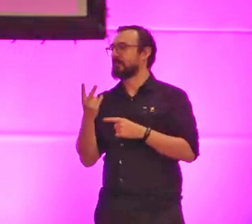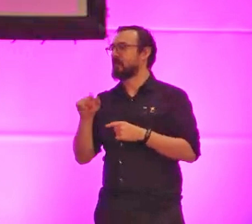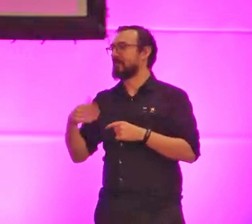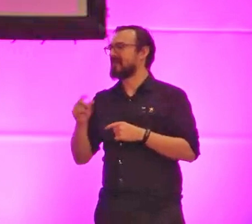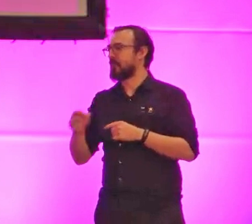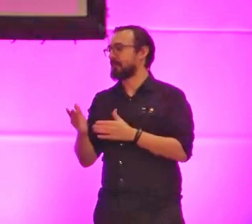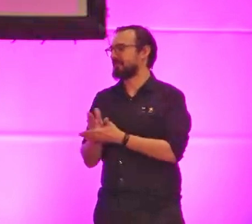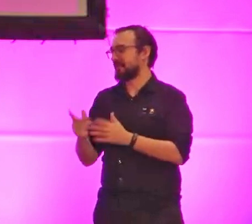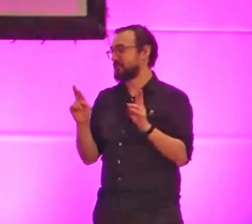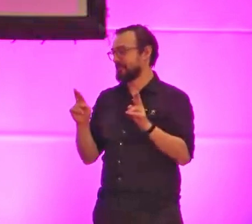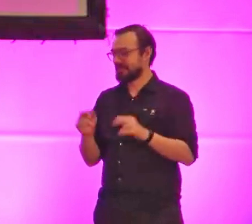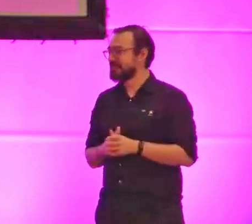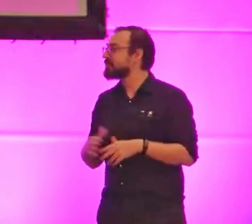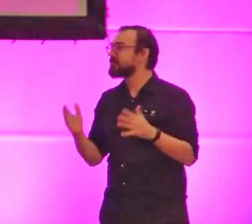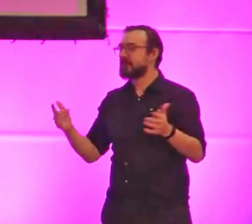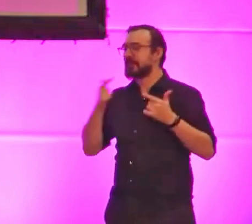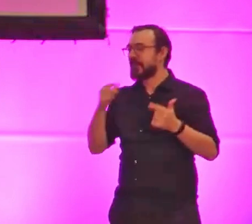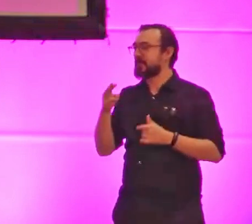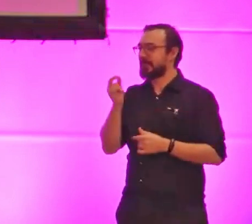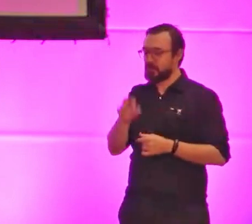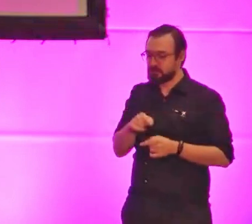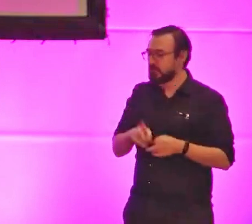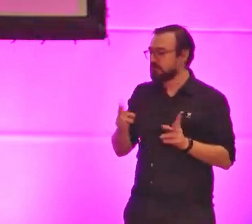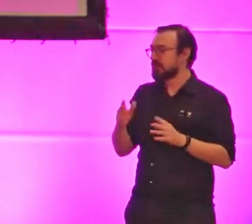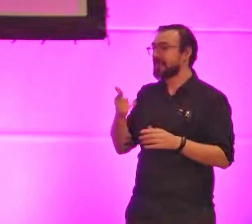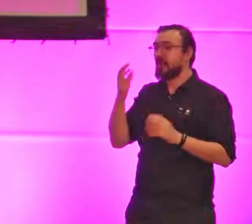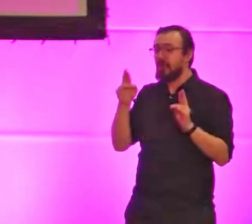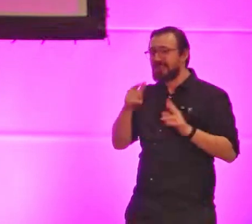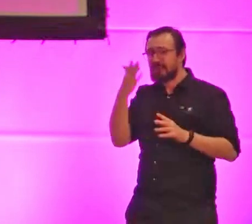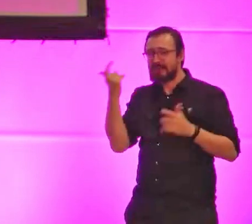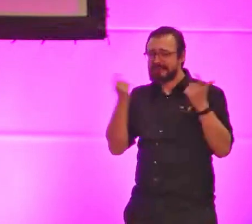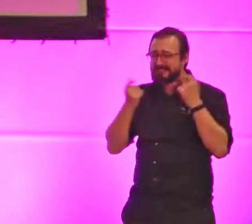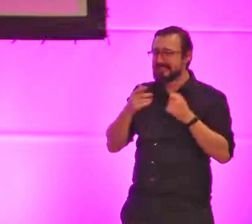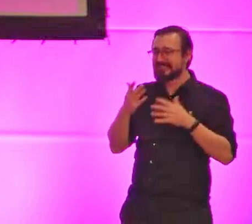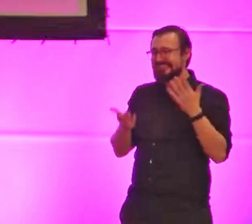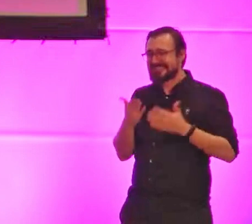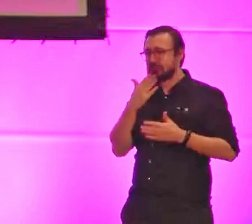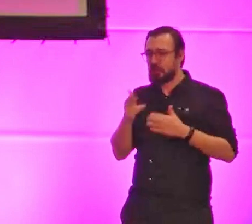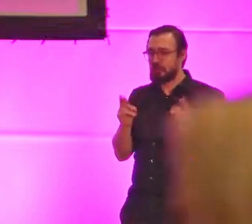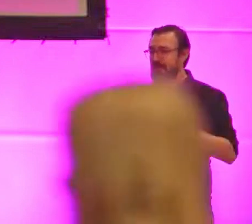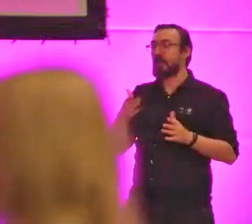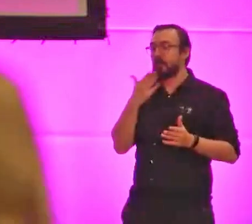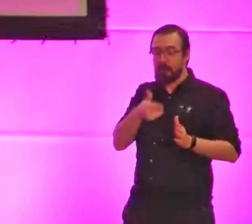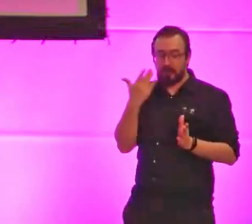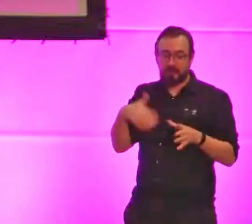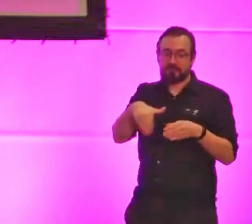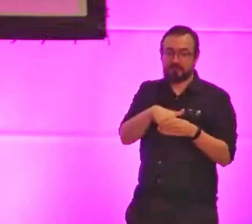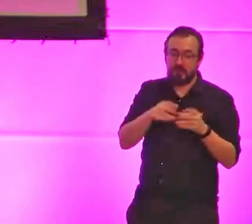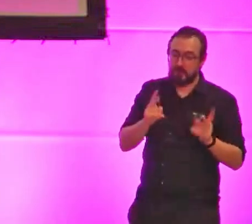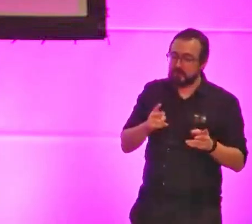ungefär, förhoppningsvis. Stort tack, Magnus. Jag hoppas att ni kunde höra. Det gick hyfsat bra. Jättebra att du kunde vara med.